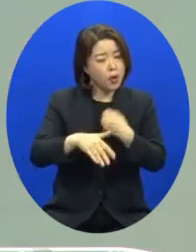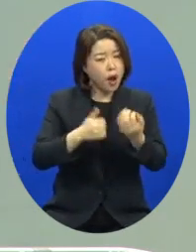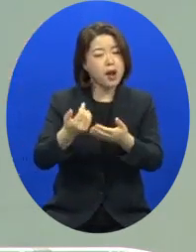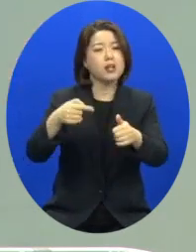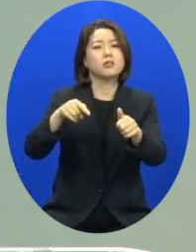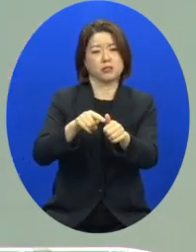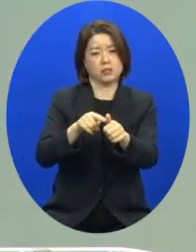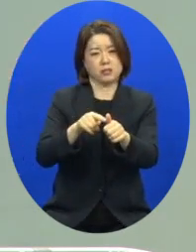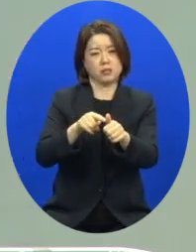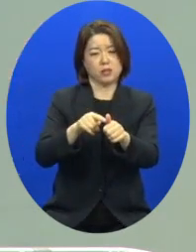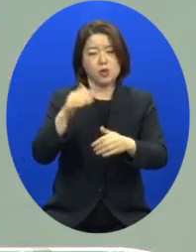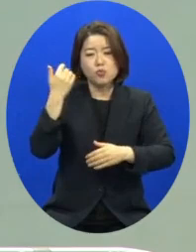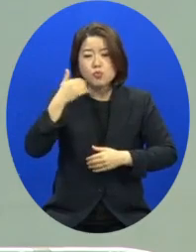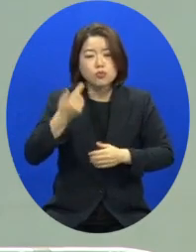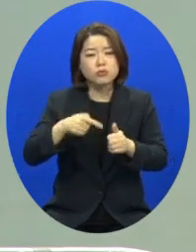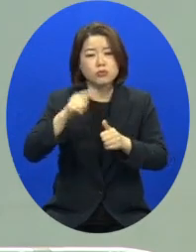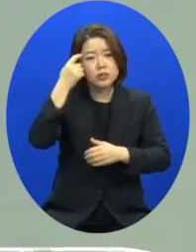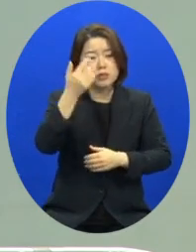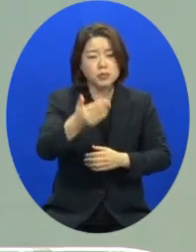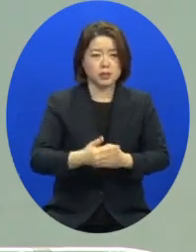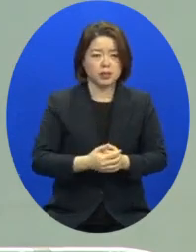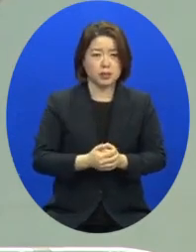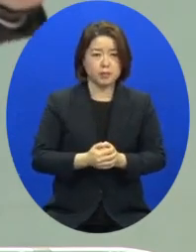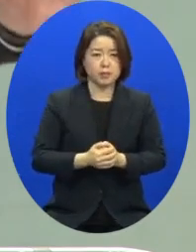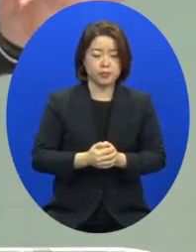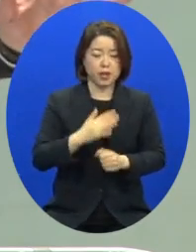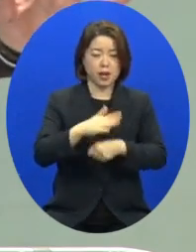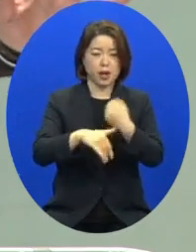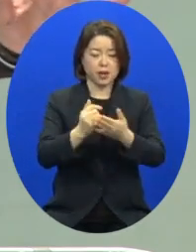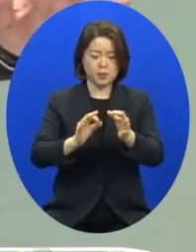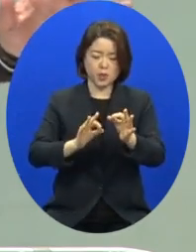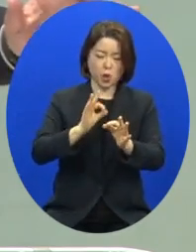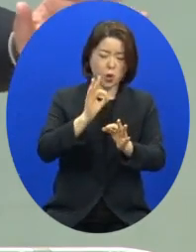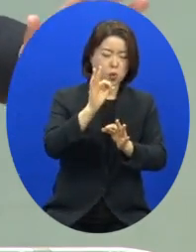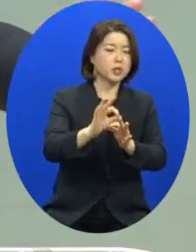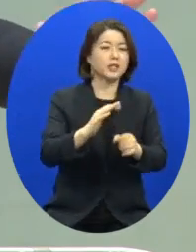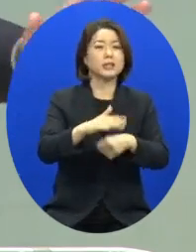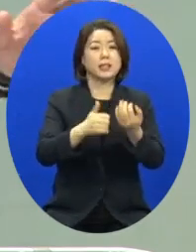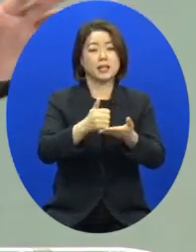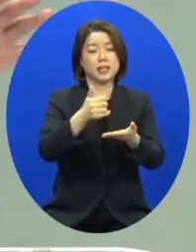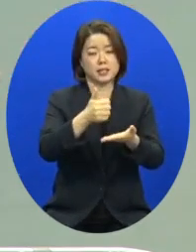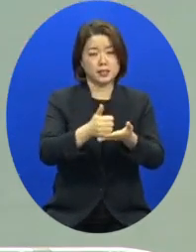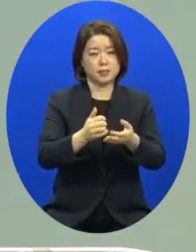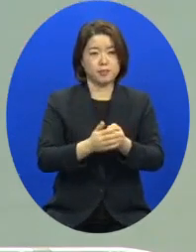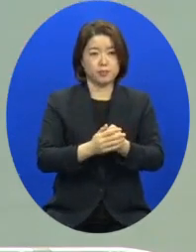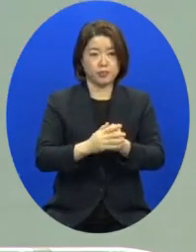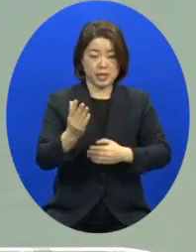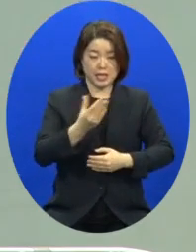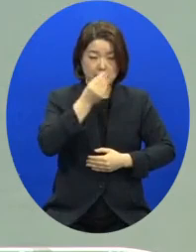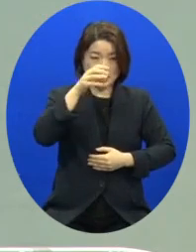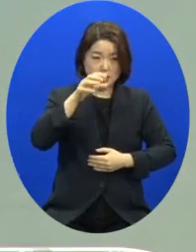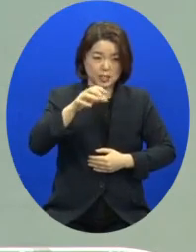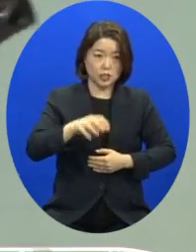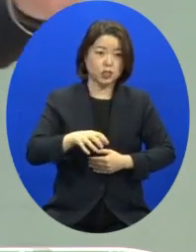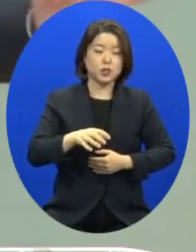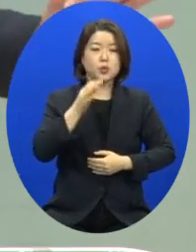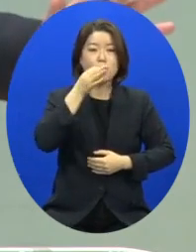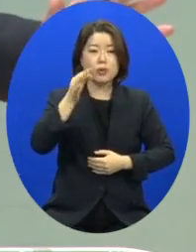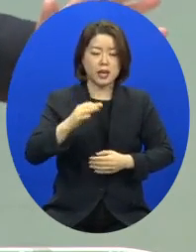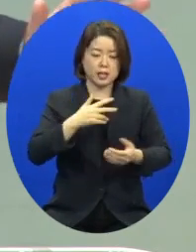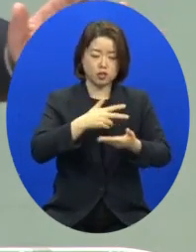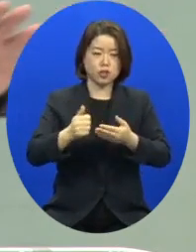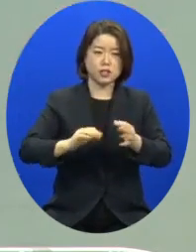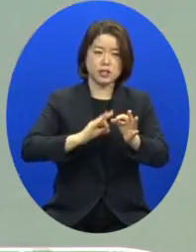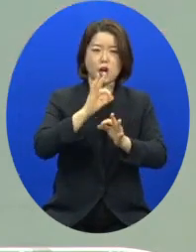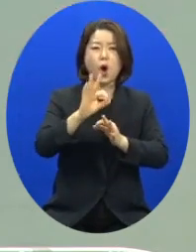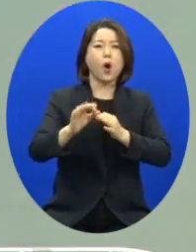것입니까? 하나님은 영원하신 하나님이십니다. 10절에 시온아, 주님께서 영원히